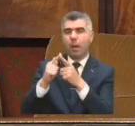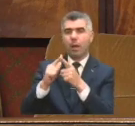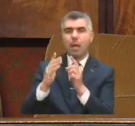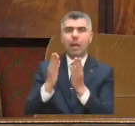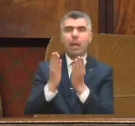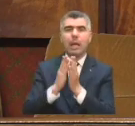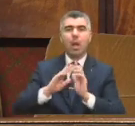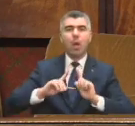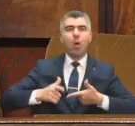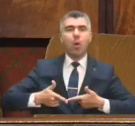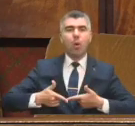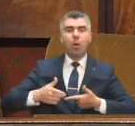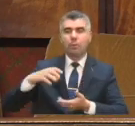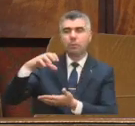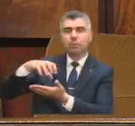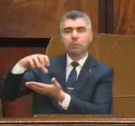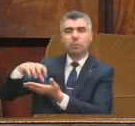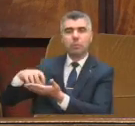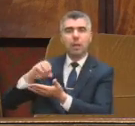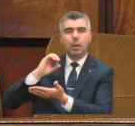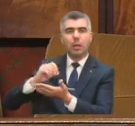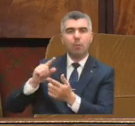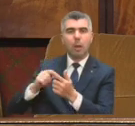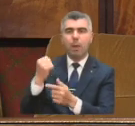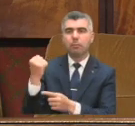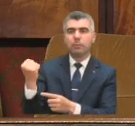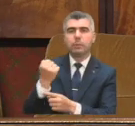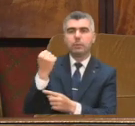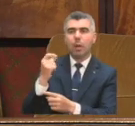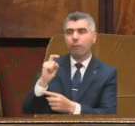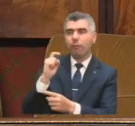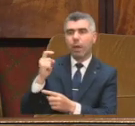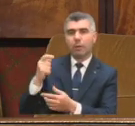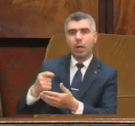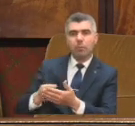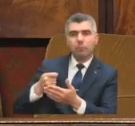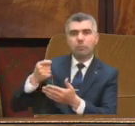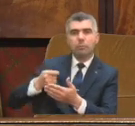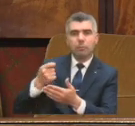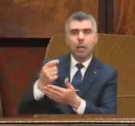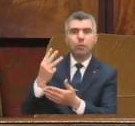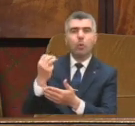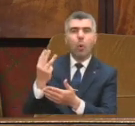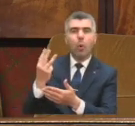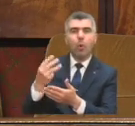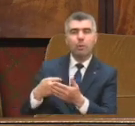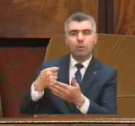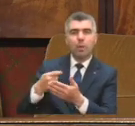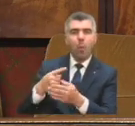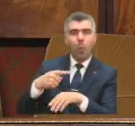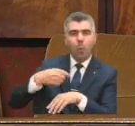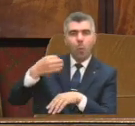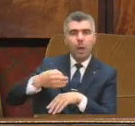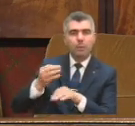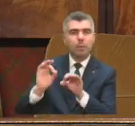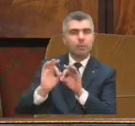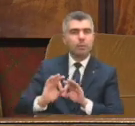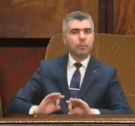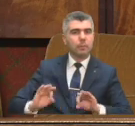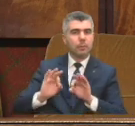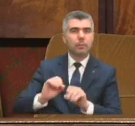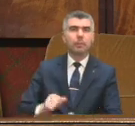التكوين المهني من التأخر في صرف المنح الدراسية وعدم انتظام مواعيدها،